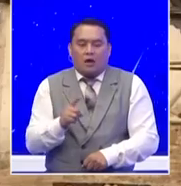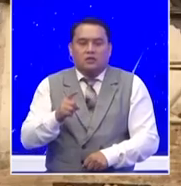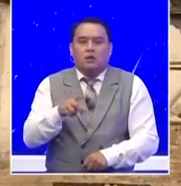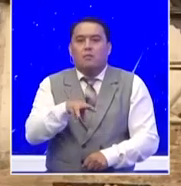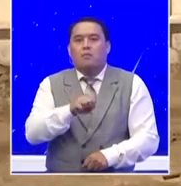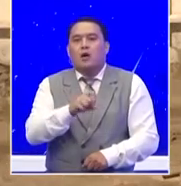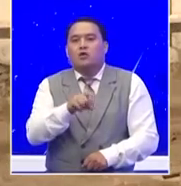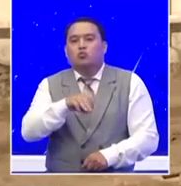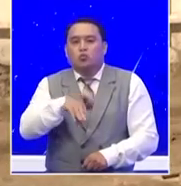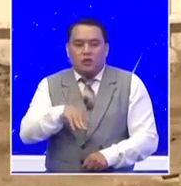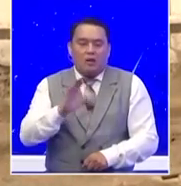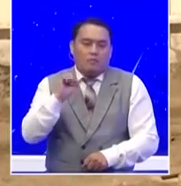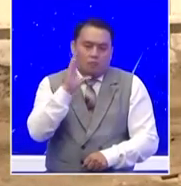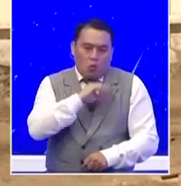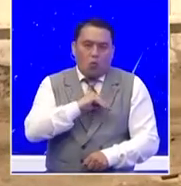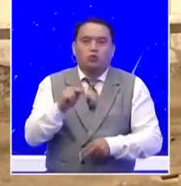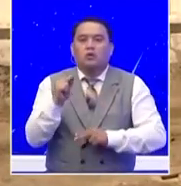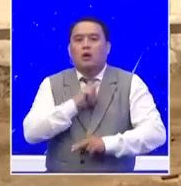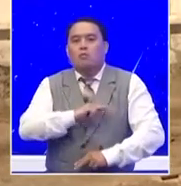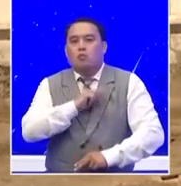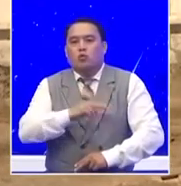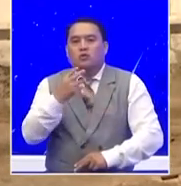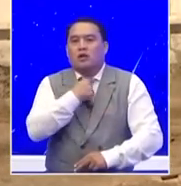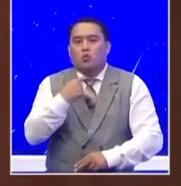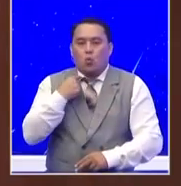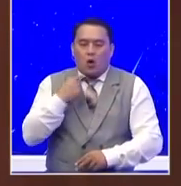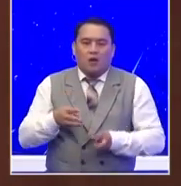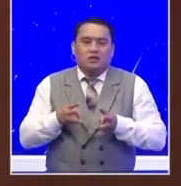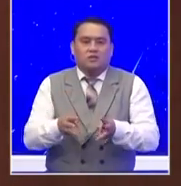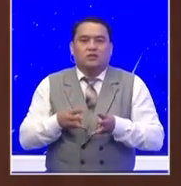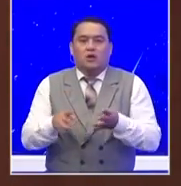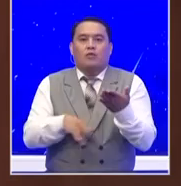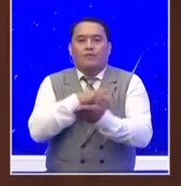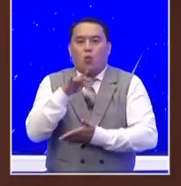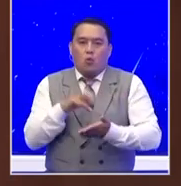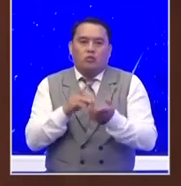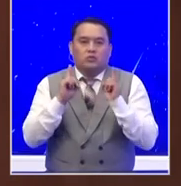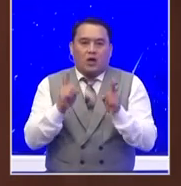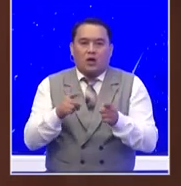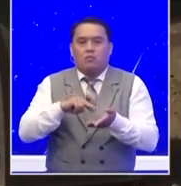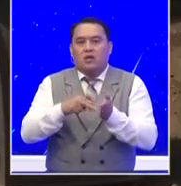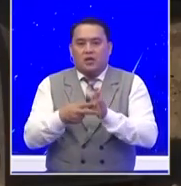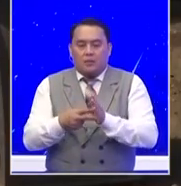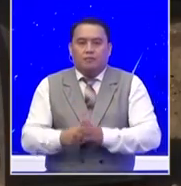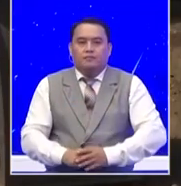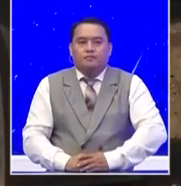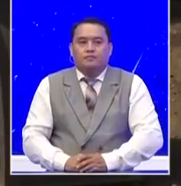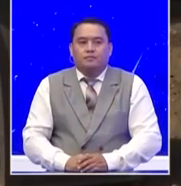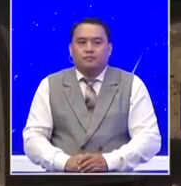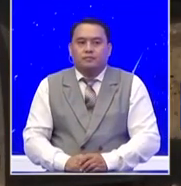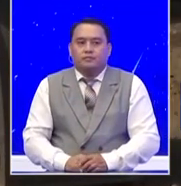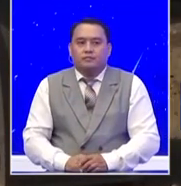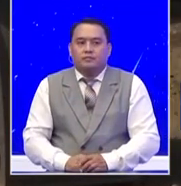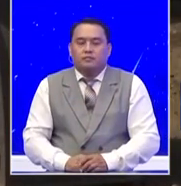По заверениям представителей предприятия «Талдыкурган Теплосервис», подача тепла в дома горожан пройдет согласно рабочего плана. Смонтированы